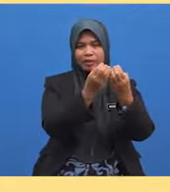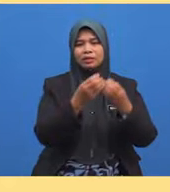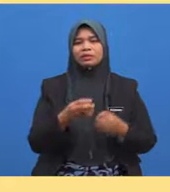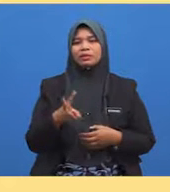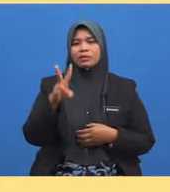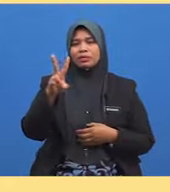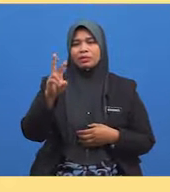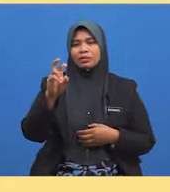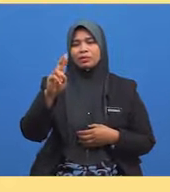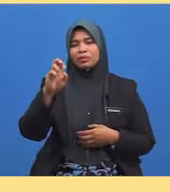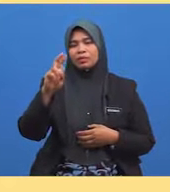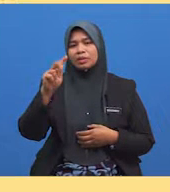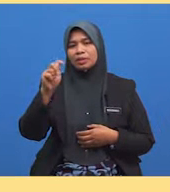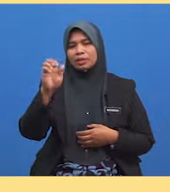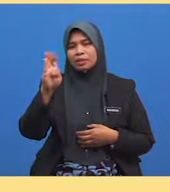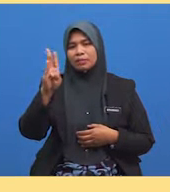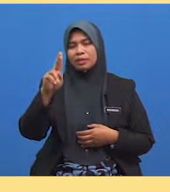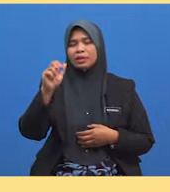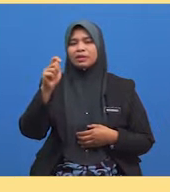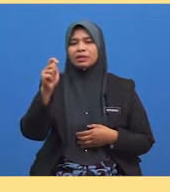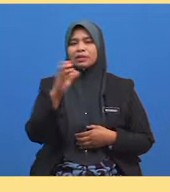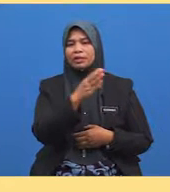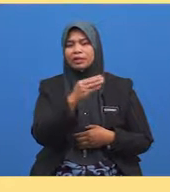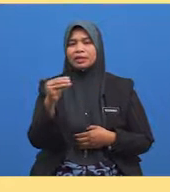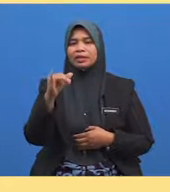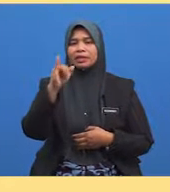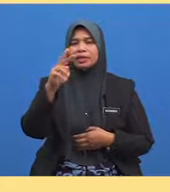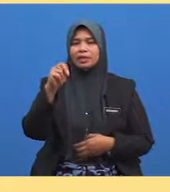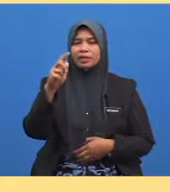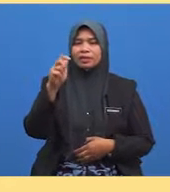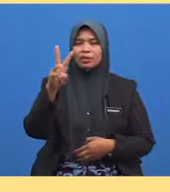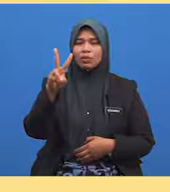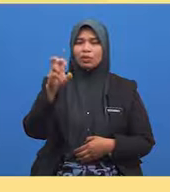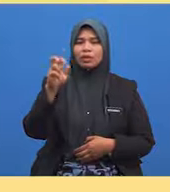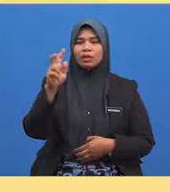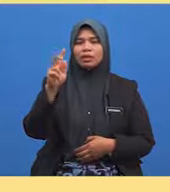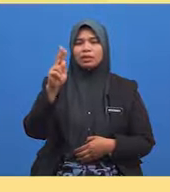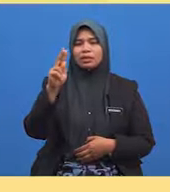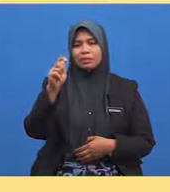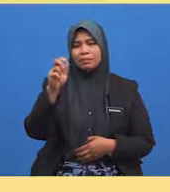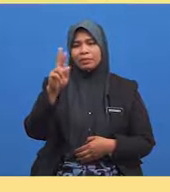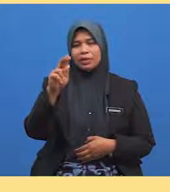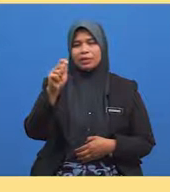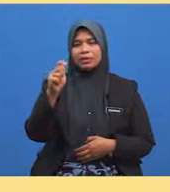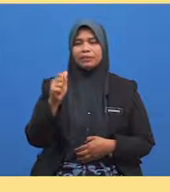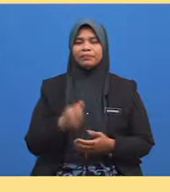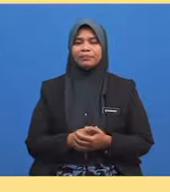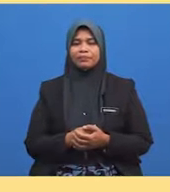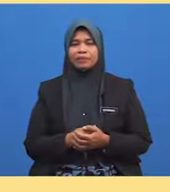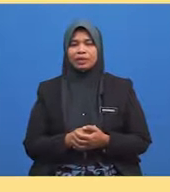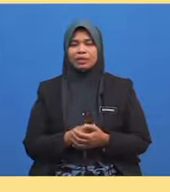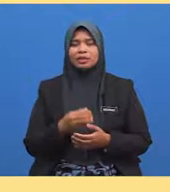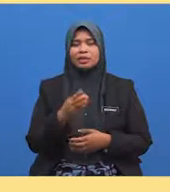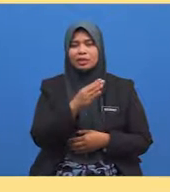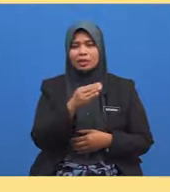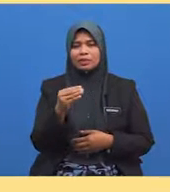dan invertebrata. Invertebrata ialah haiwan yang tidak bertulang belakang. Invertebrata boleh dikelaskan